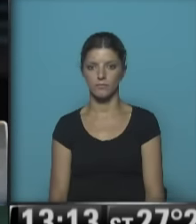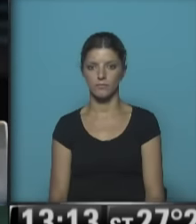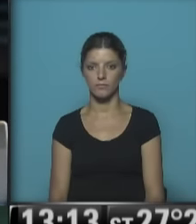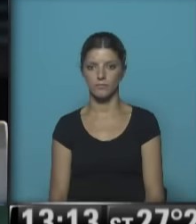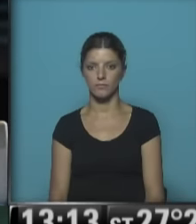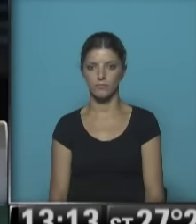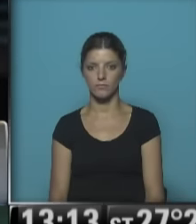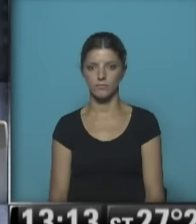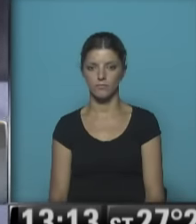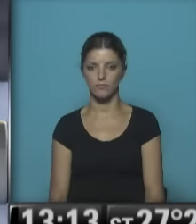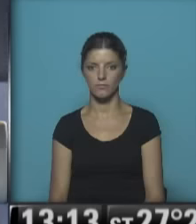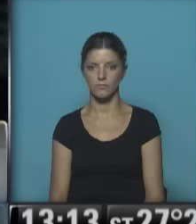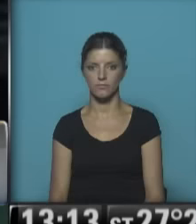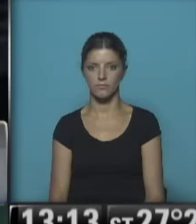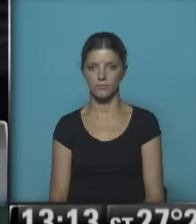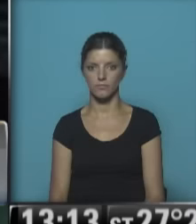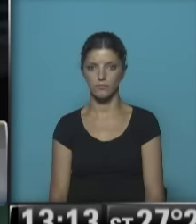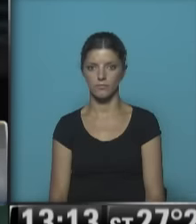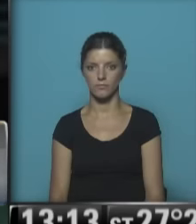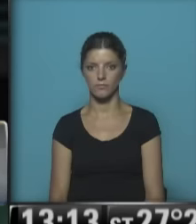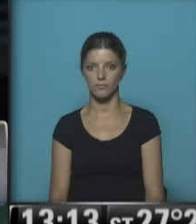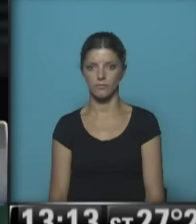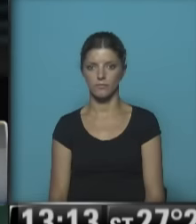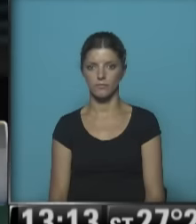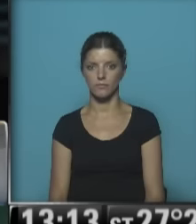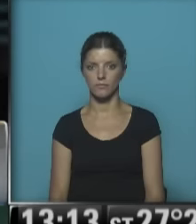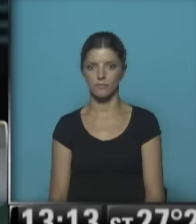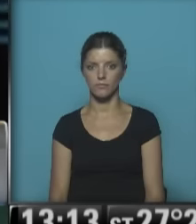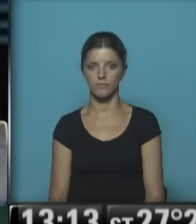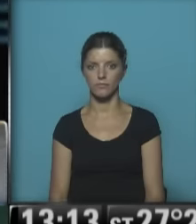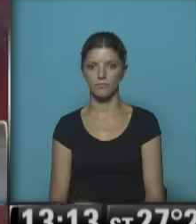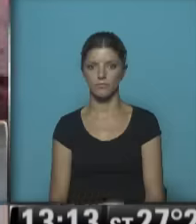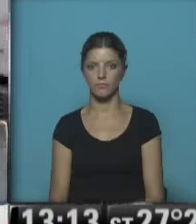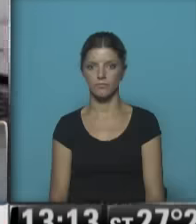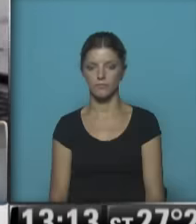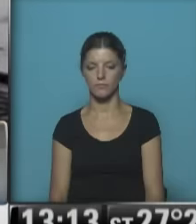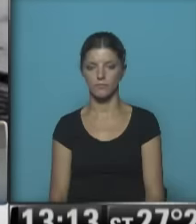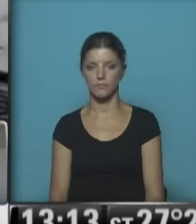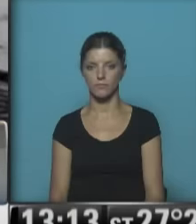الى يعني امور لا تعمد عقباها في المرحله القادمه.